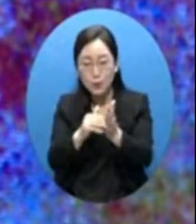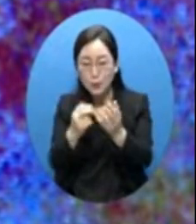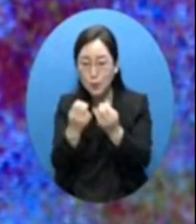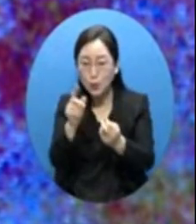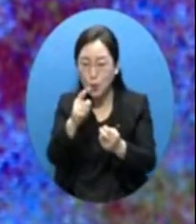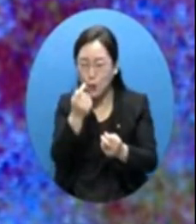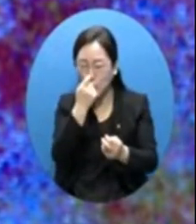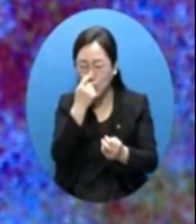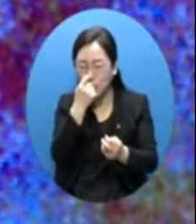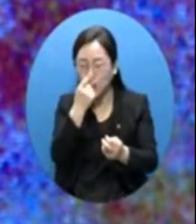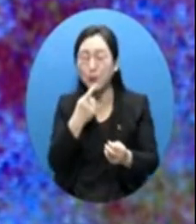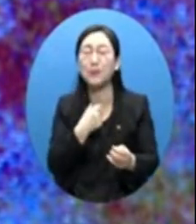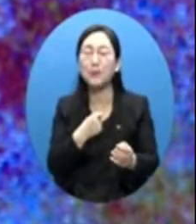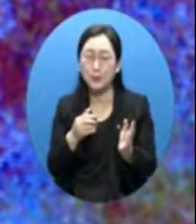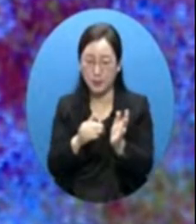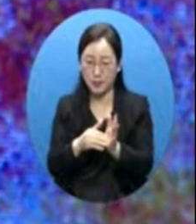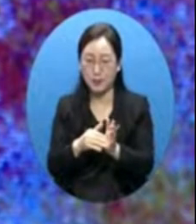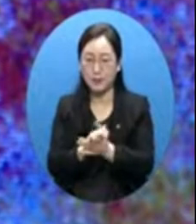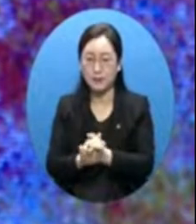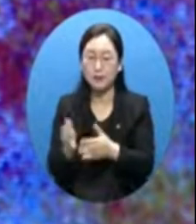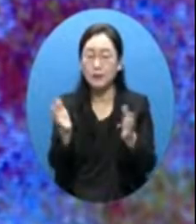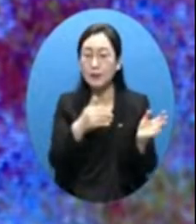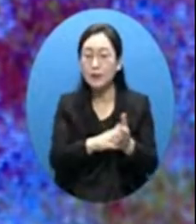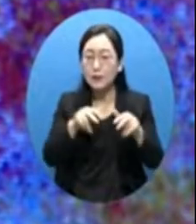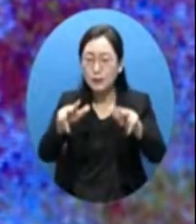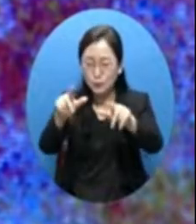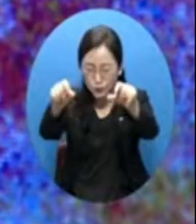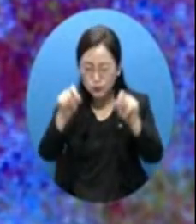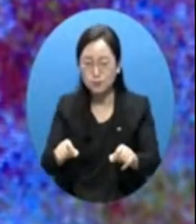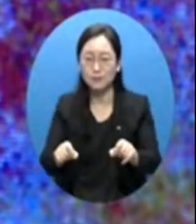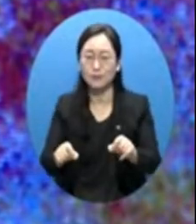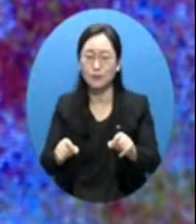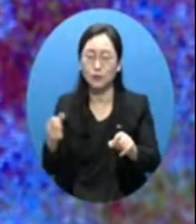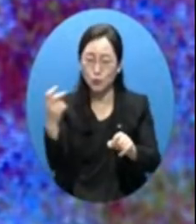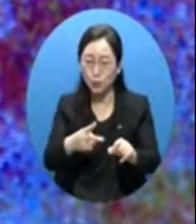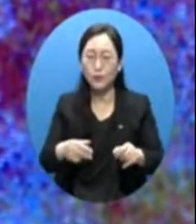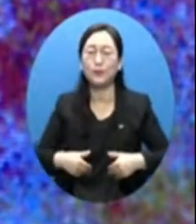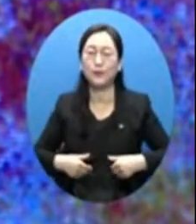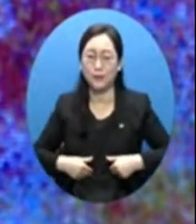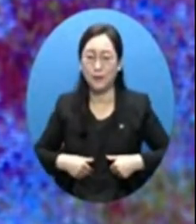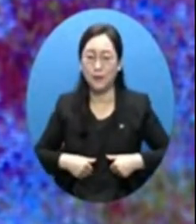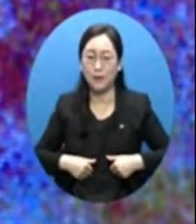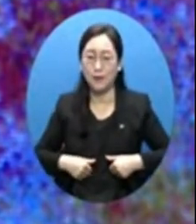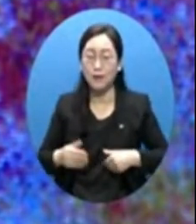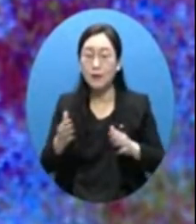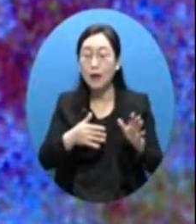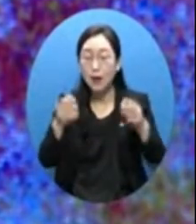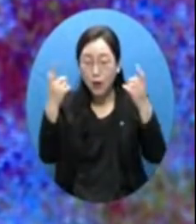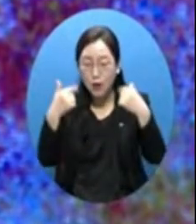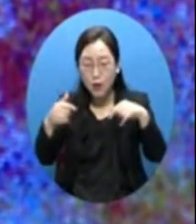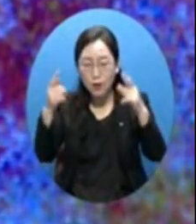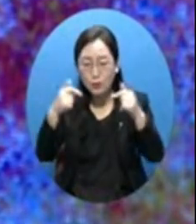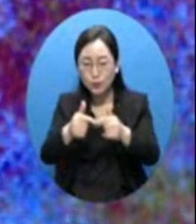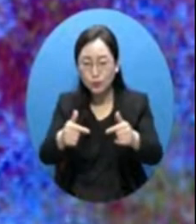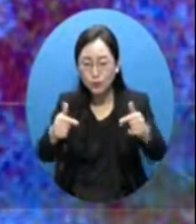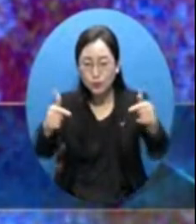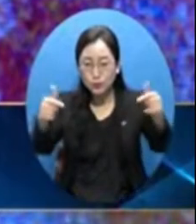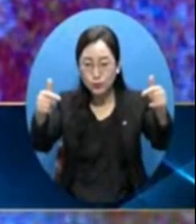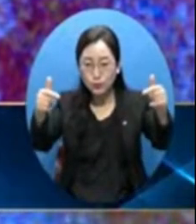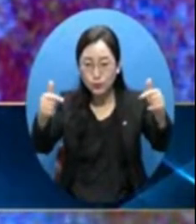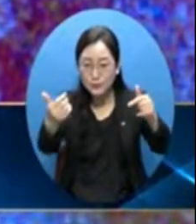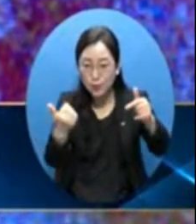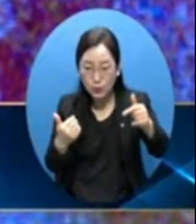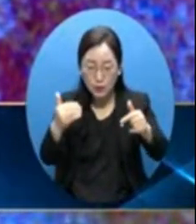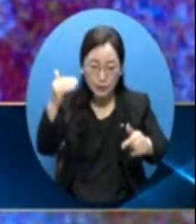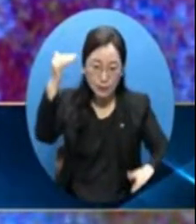같은 부흥의 역사가 지금 이 시간 우리에게 일어나야 되는 것입니다. 그러나 언제나 부흥의 역사가 일어날 때 이를 방해하는 세력이 있다는 것을